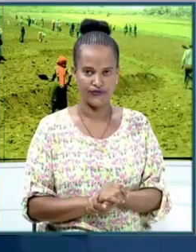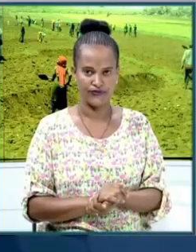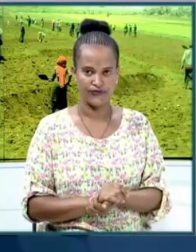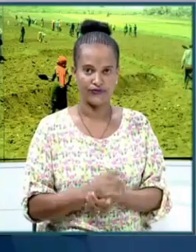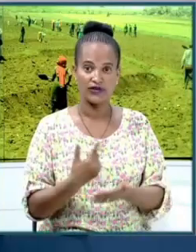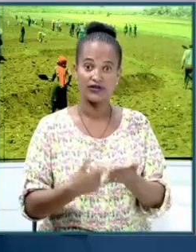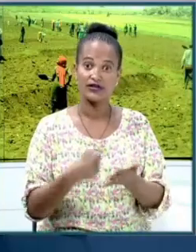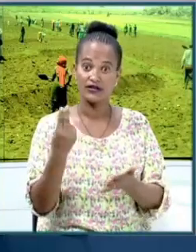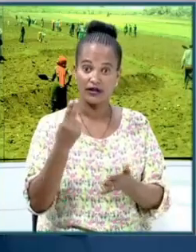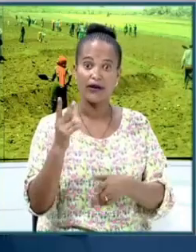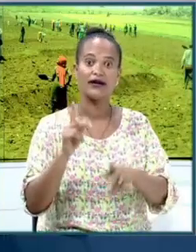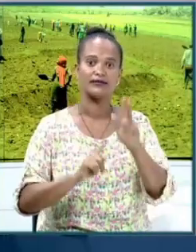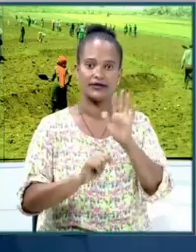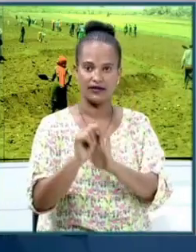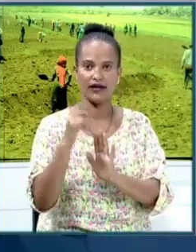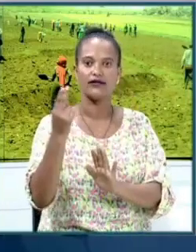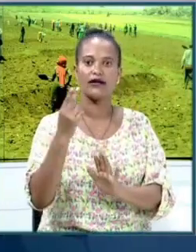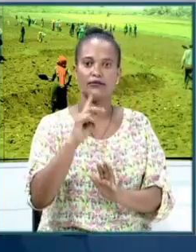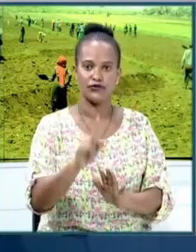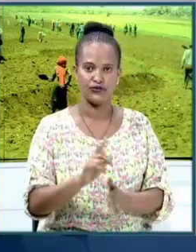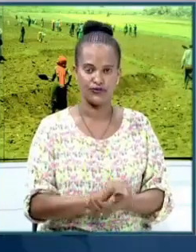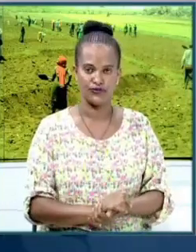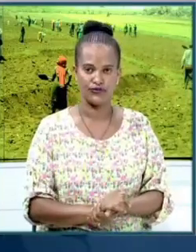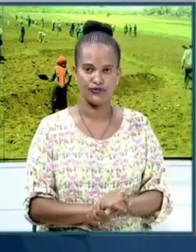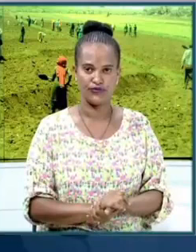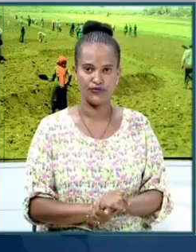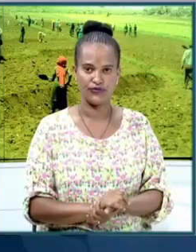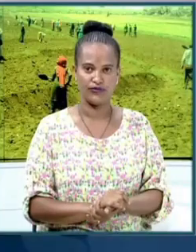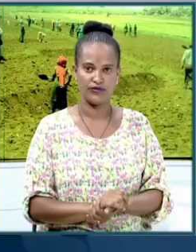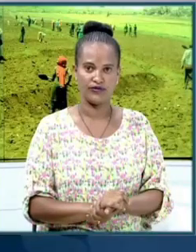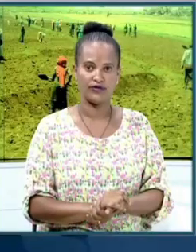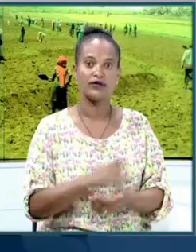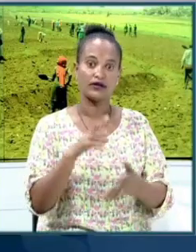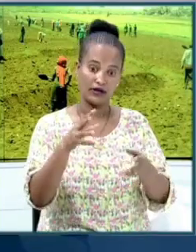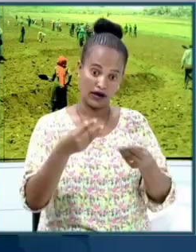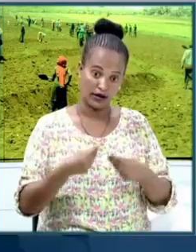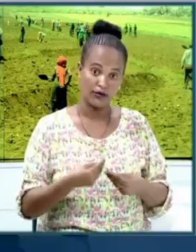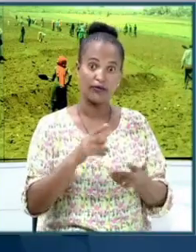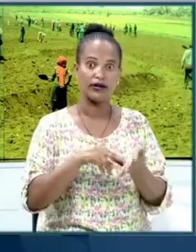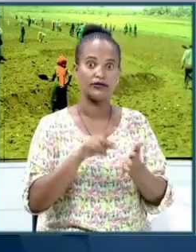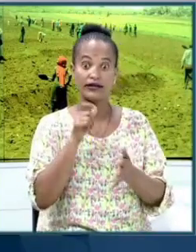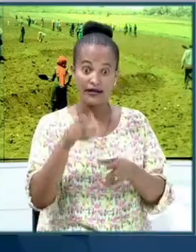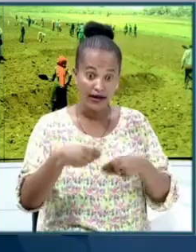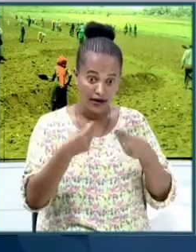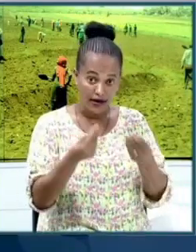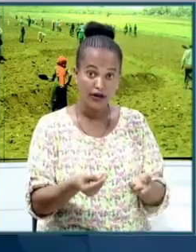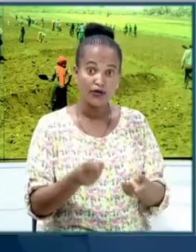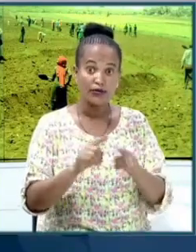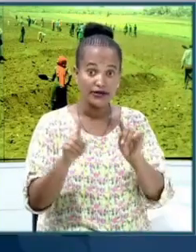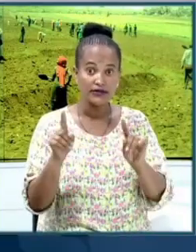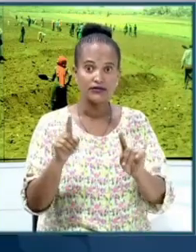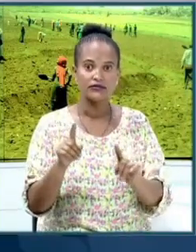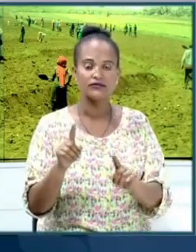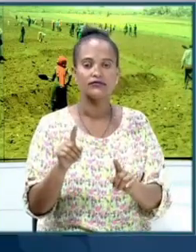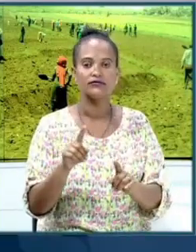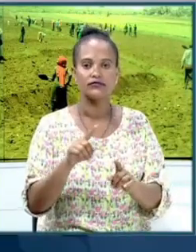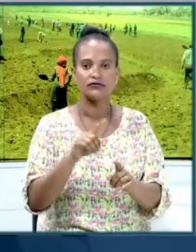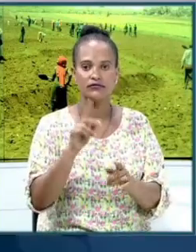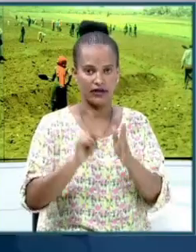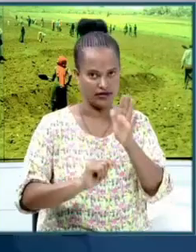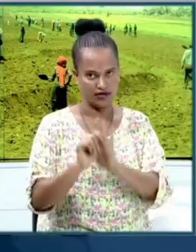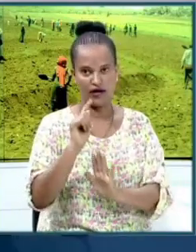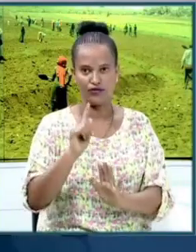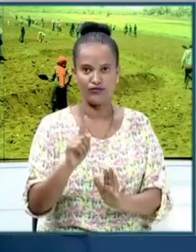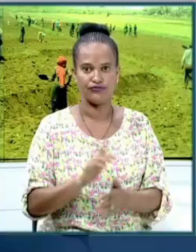እዚ ንረብሓ ህዝቢ ትግራይ ይጠቅም እዩ እንተረኪቦም ማለት እዩ። እንተዘይረኪቦም ካሊእ ተረኪቦም ግን ንረብሓ ህዝቢ ትግራይ ይጠቅም